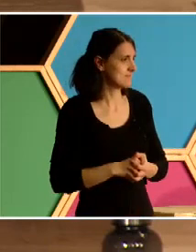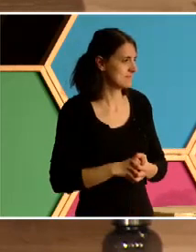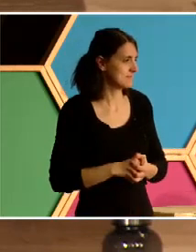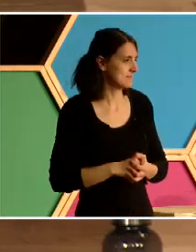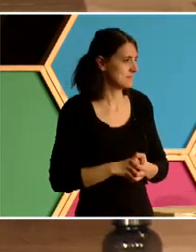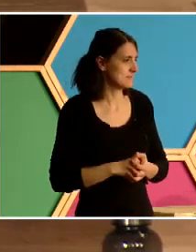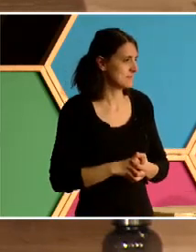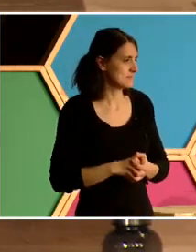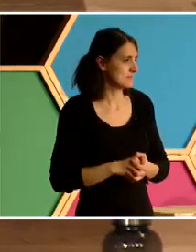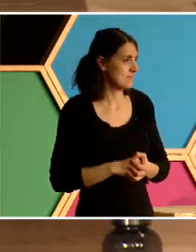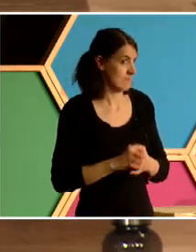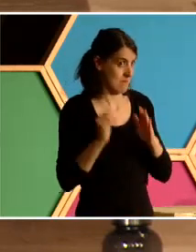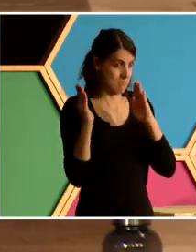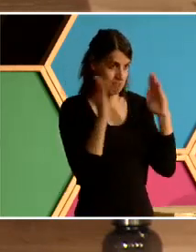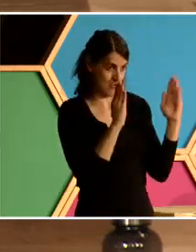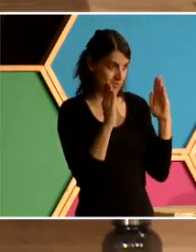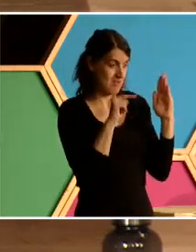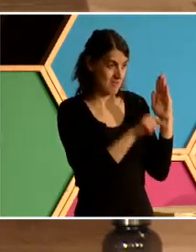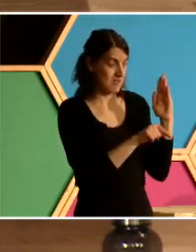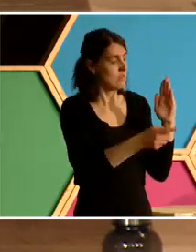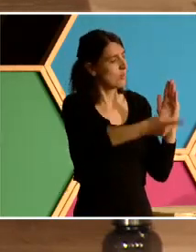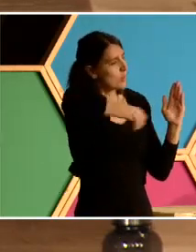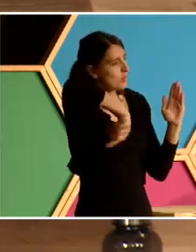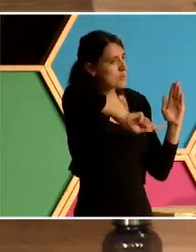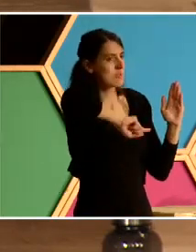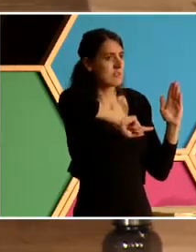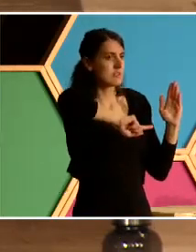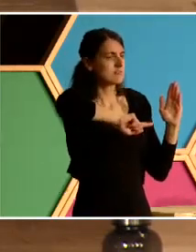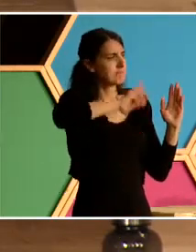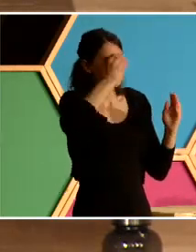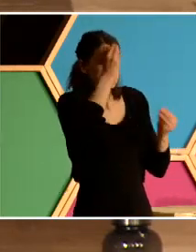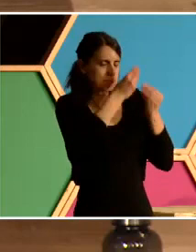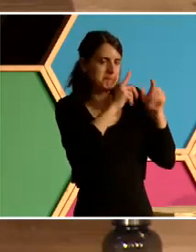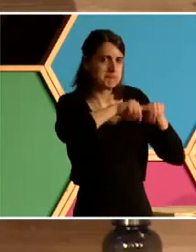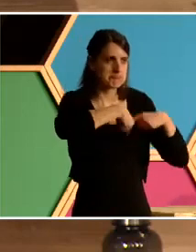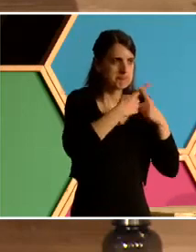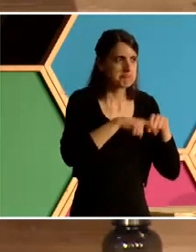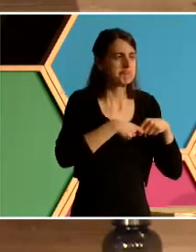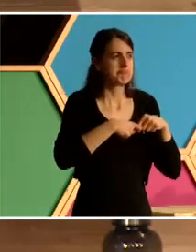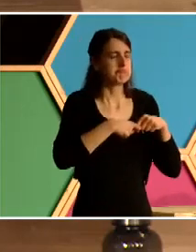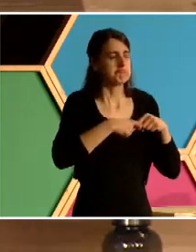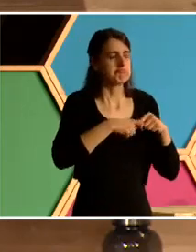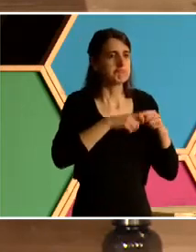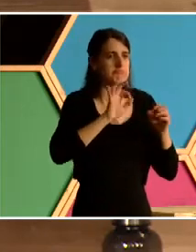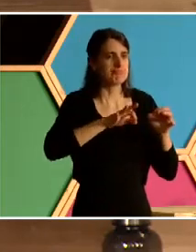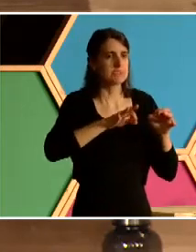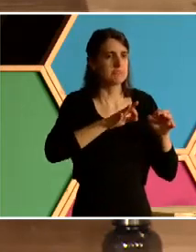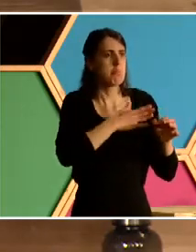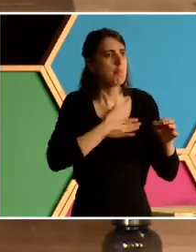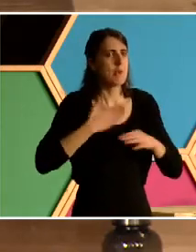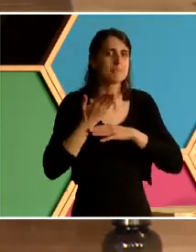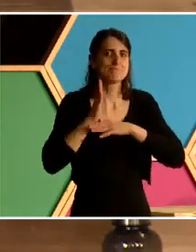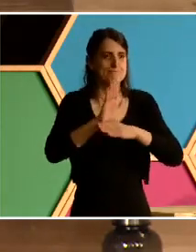el que en el seu moment també ens va portar a nosaltres a plantejar-nos fer el pas a les institucions, perquè creiem